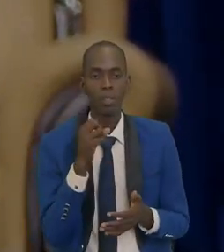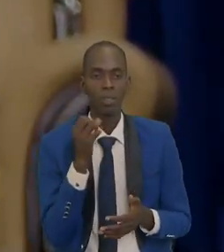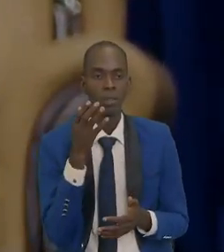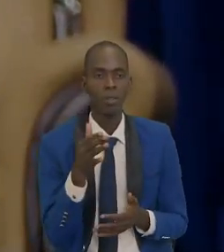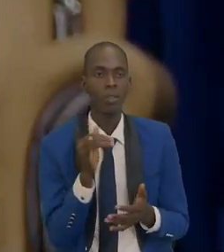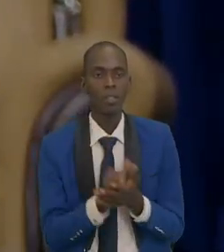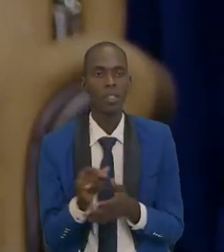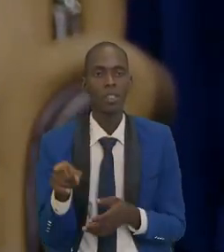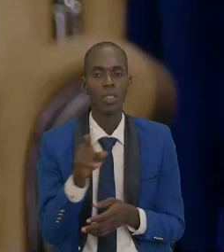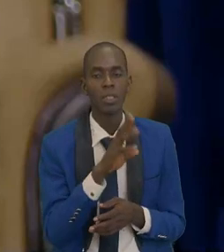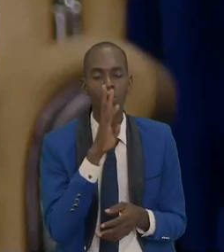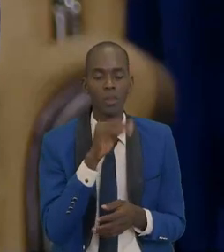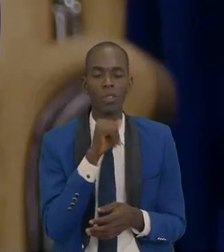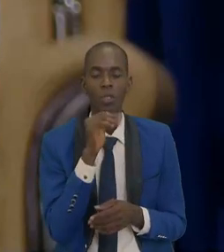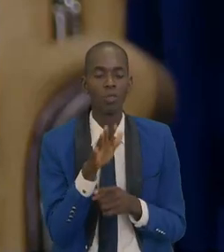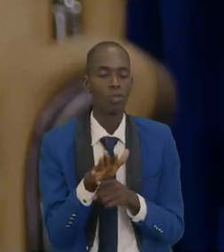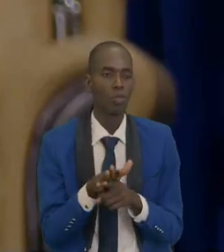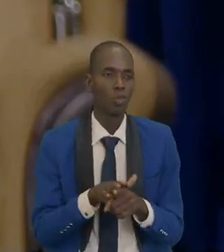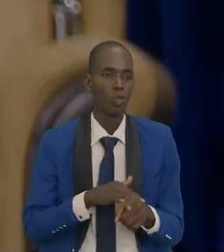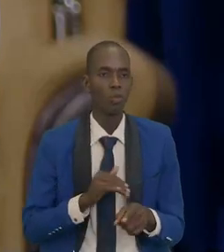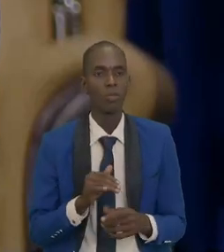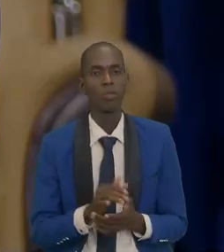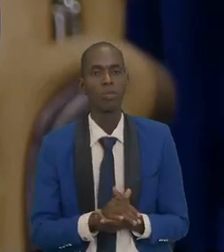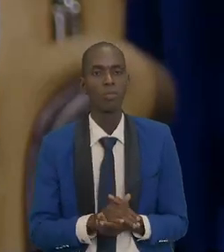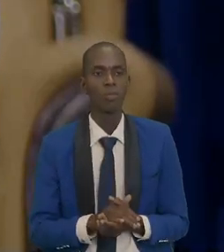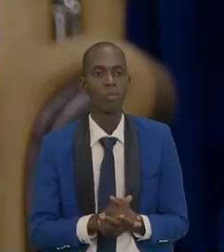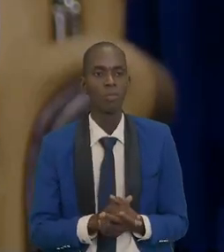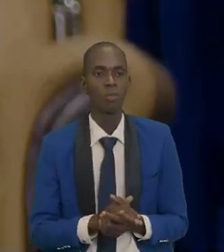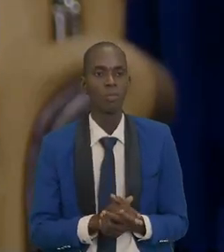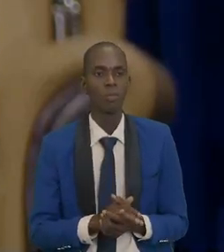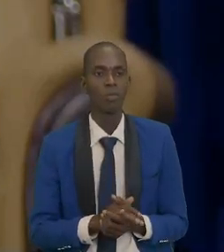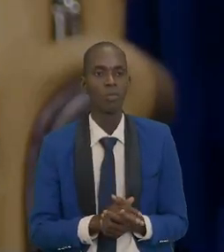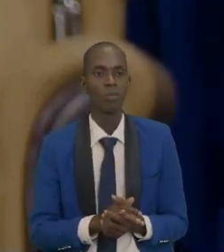12. En sorte que vous ne vous relâchiez point.